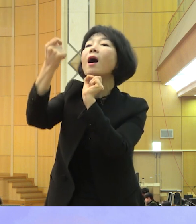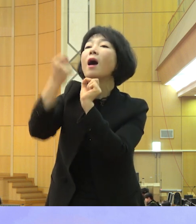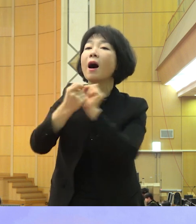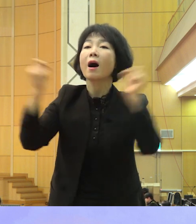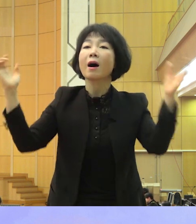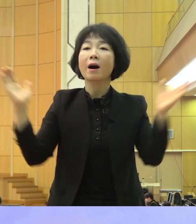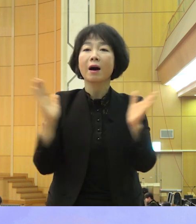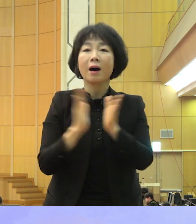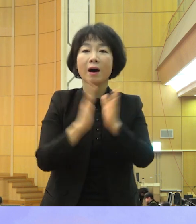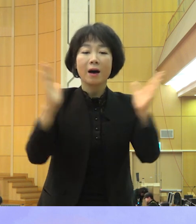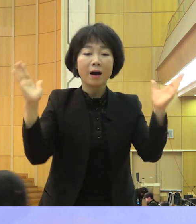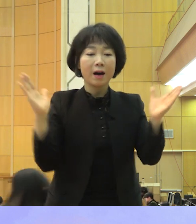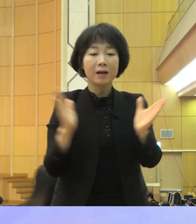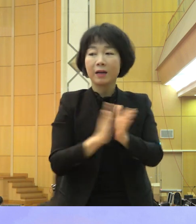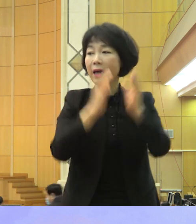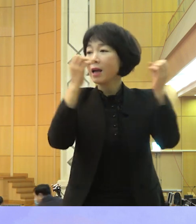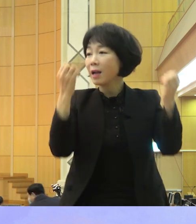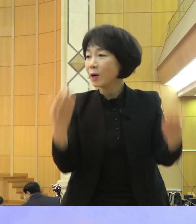가깝도다.